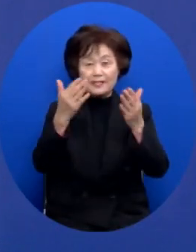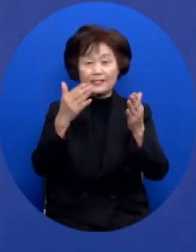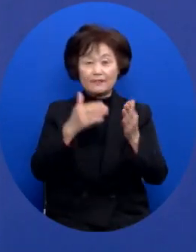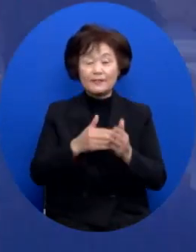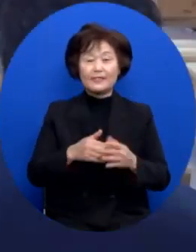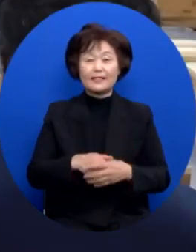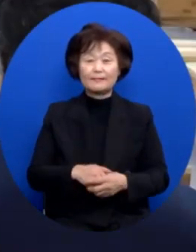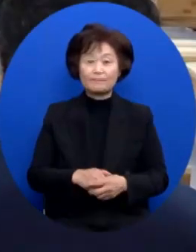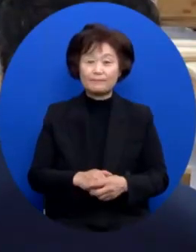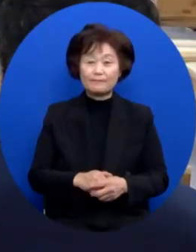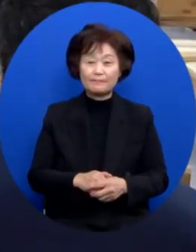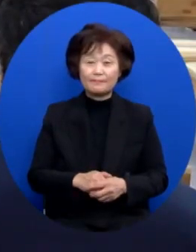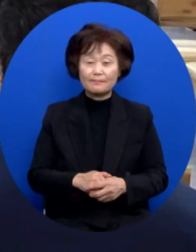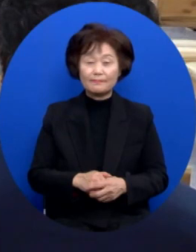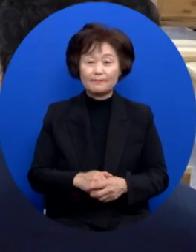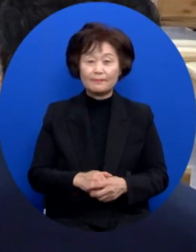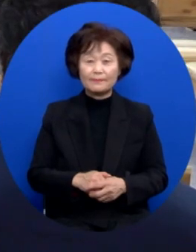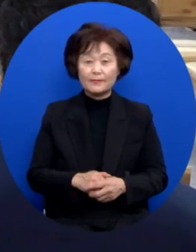드렸습니다.